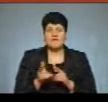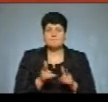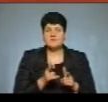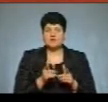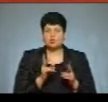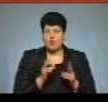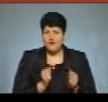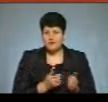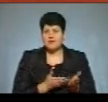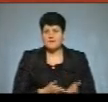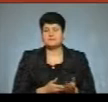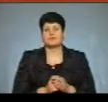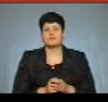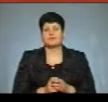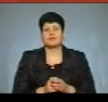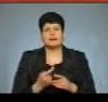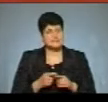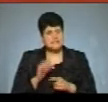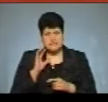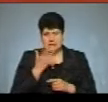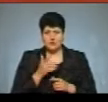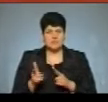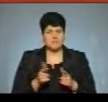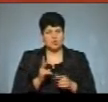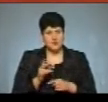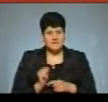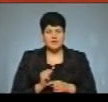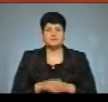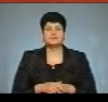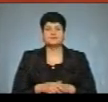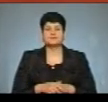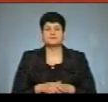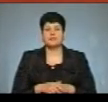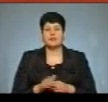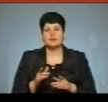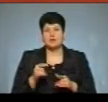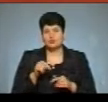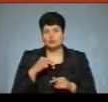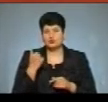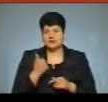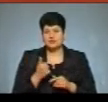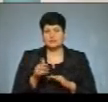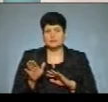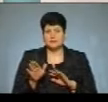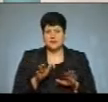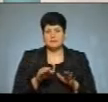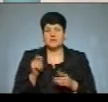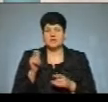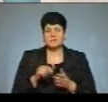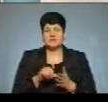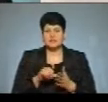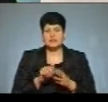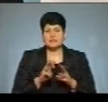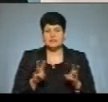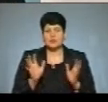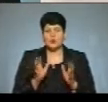і причому це буде досить серйозна підготовка їх. І на цьому тижні, який минає, приїжджали представники Міністерства